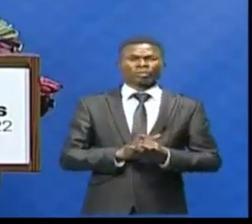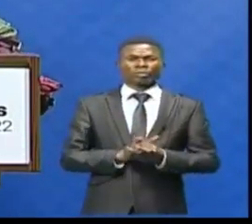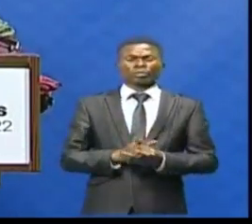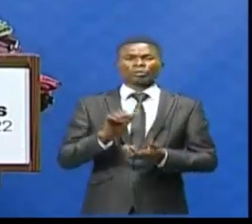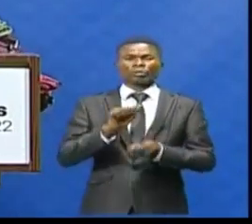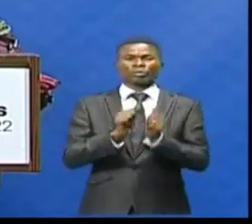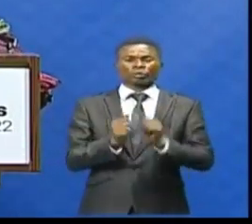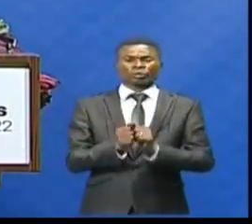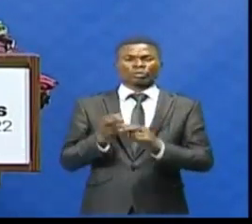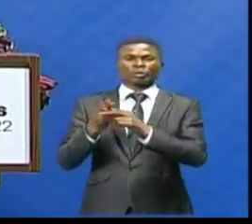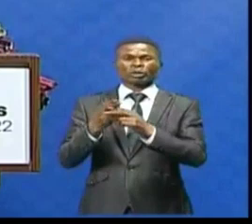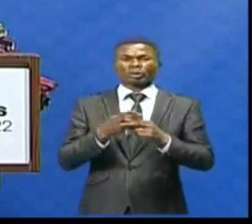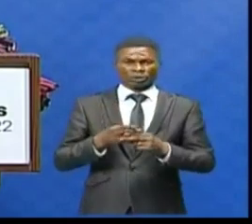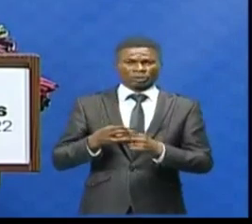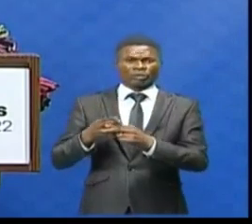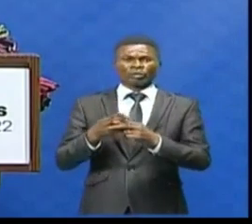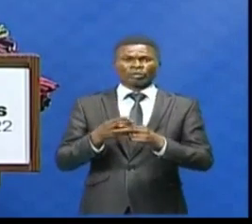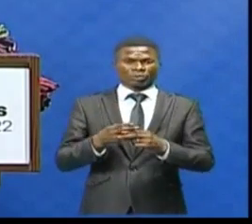situation sécurité